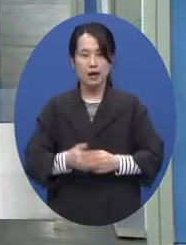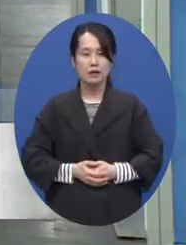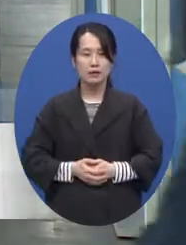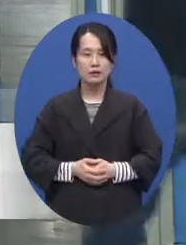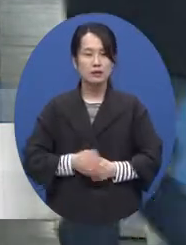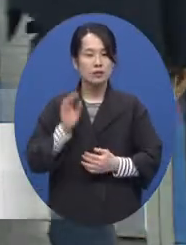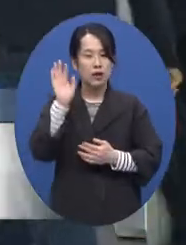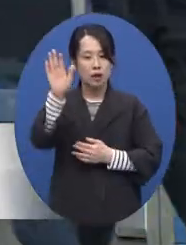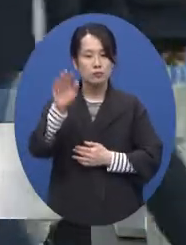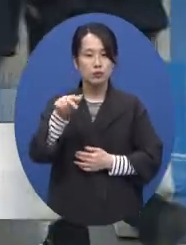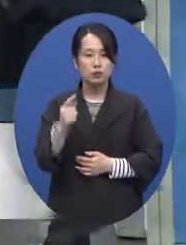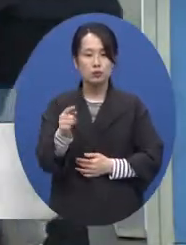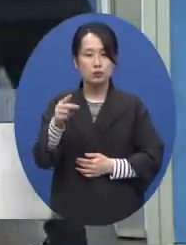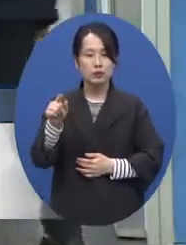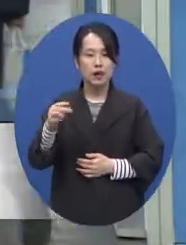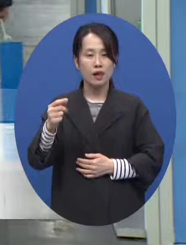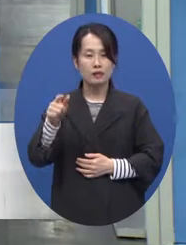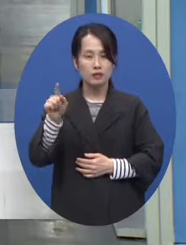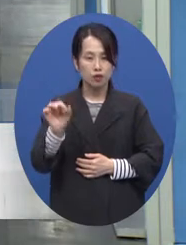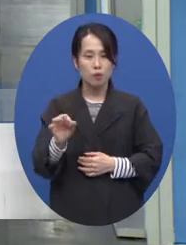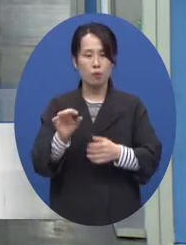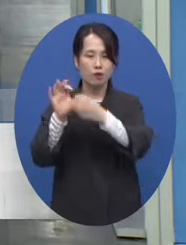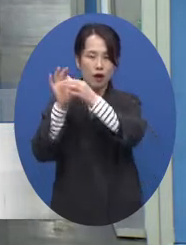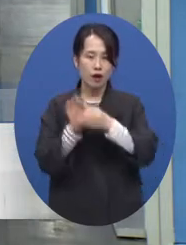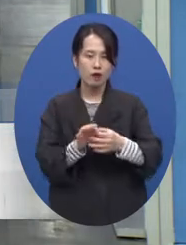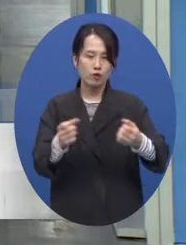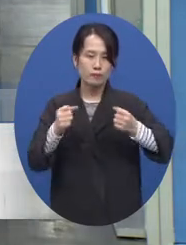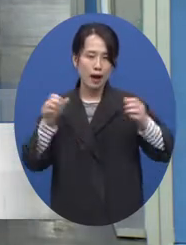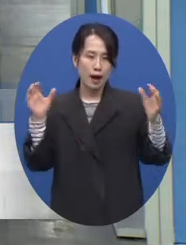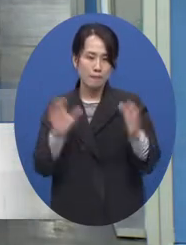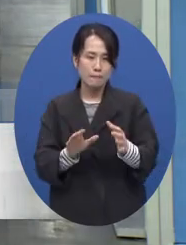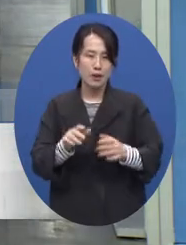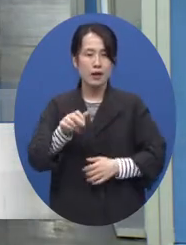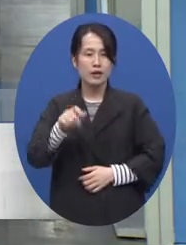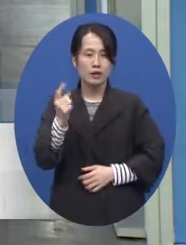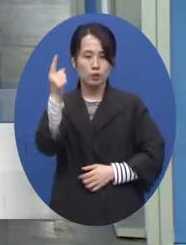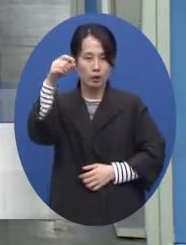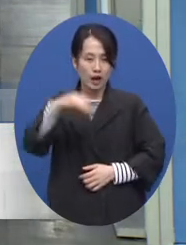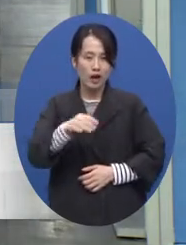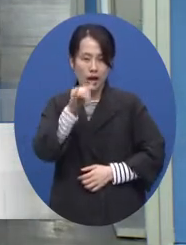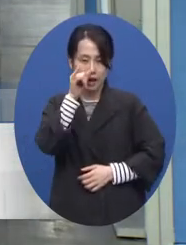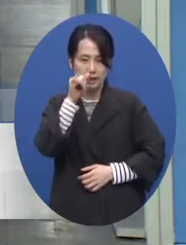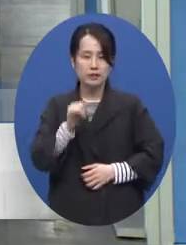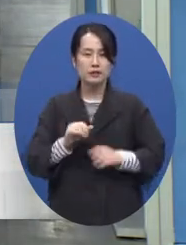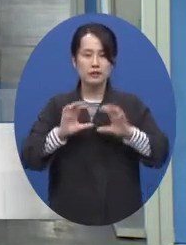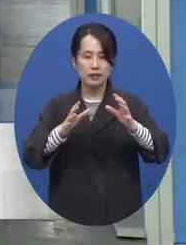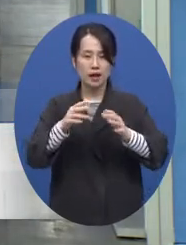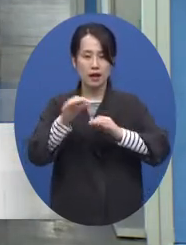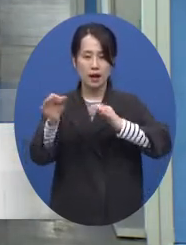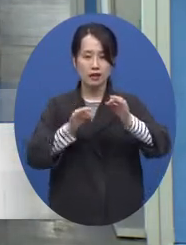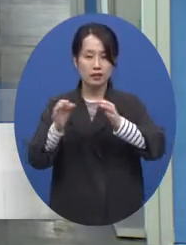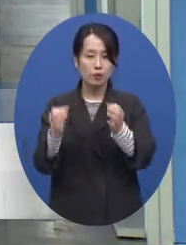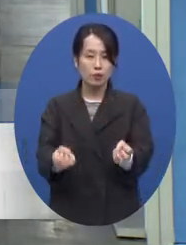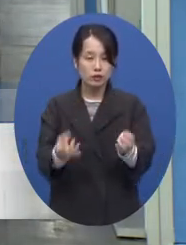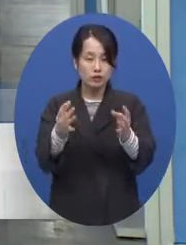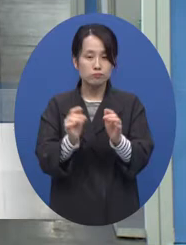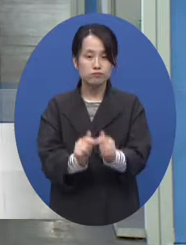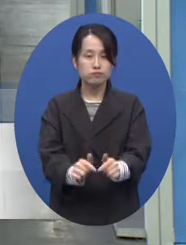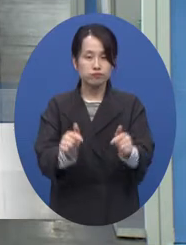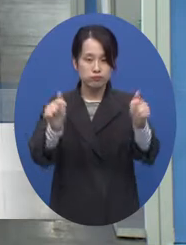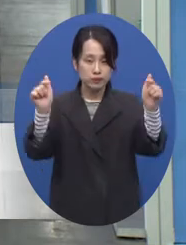경기도는 앞으로도 조달청과 계속 긴밀한 협력을 통하여 이 킨텍스에서 개최되는 이 나라장터